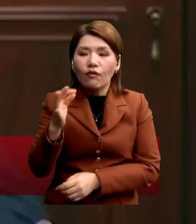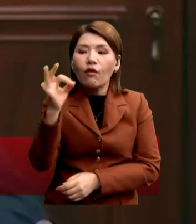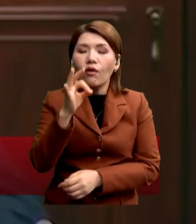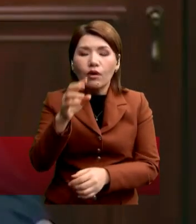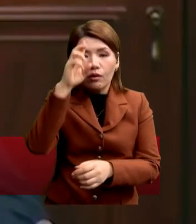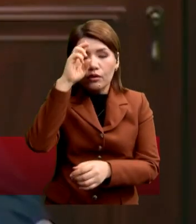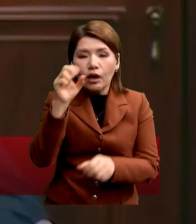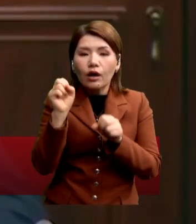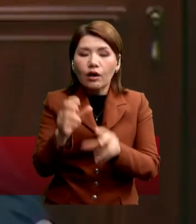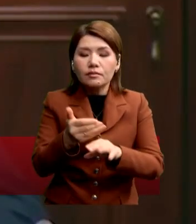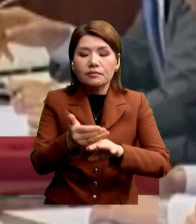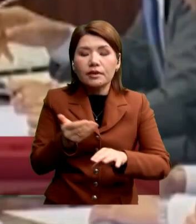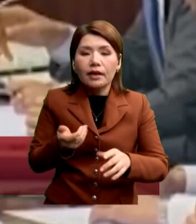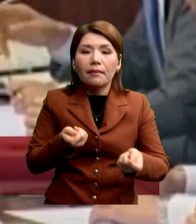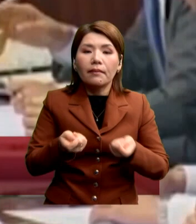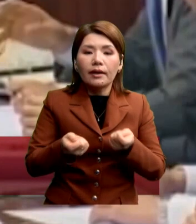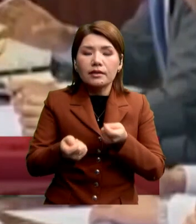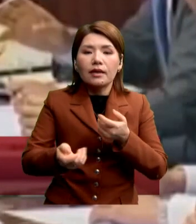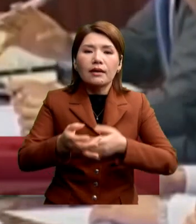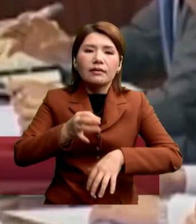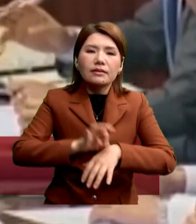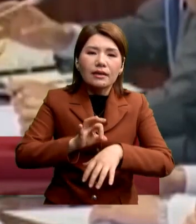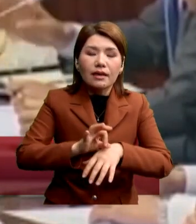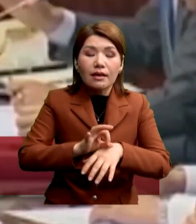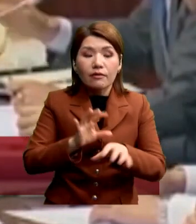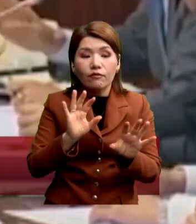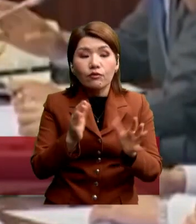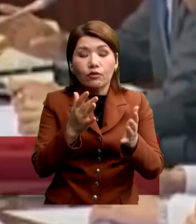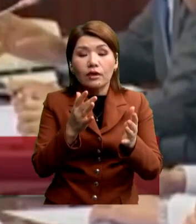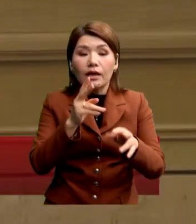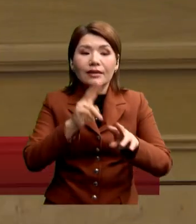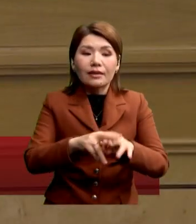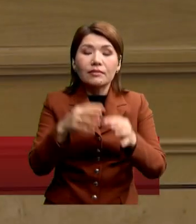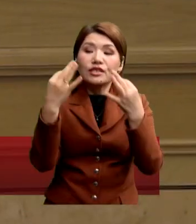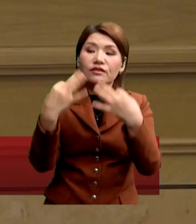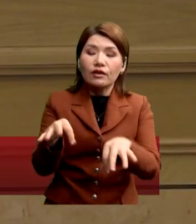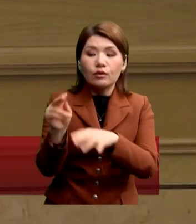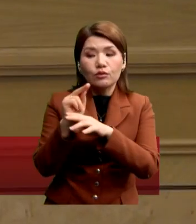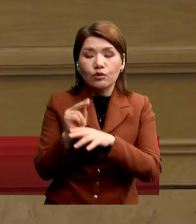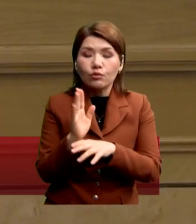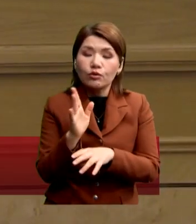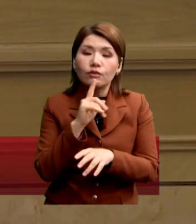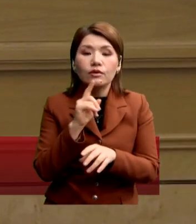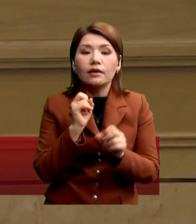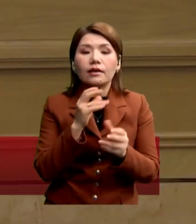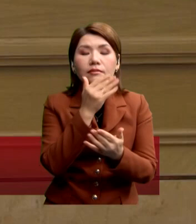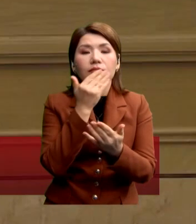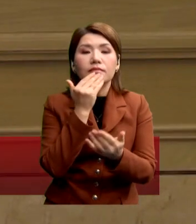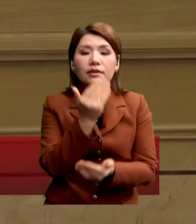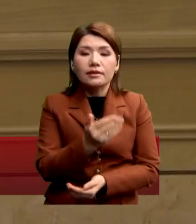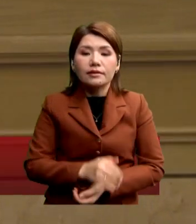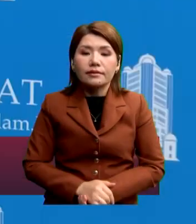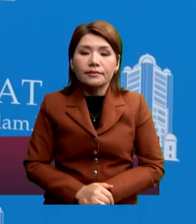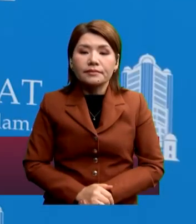қауіпсіздік қызметінің бұрынғы басшысынан ауыр сырқат анықталса, түрмеден шығып емделуге жіберіле ме деп сұрады.